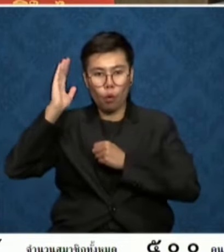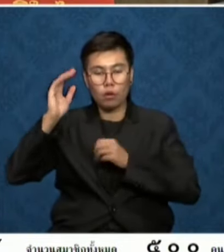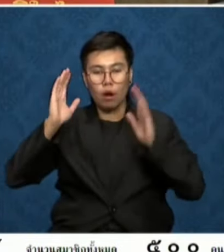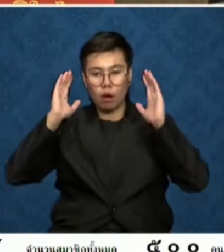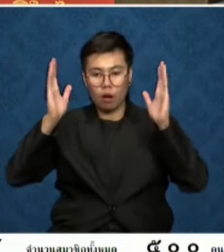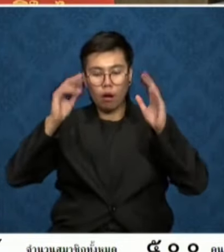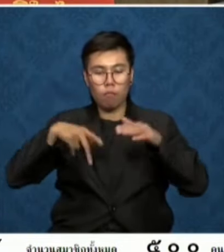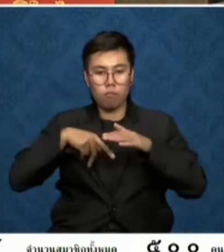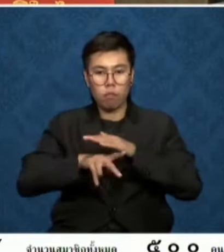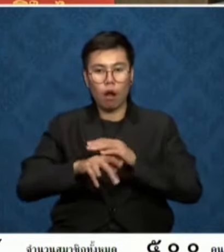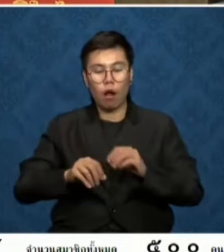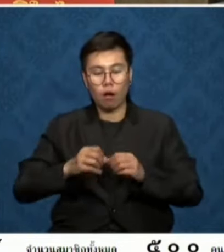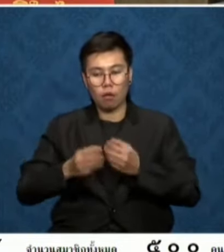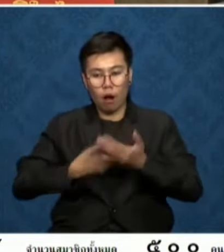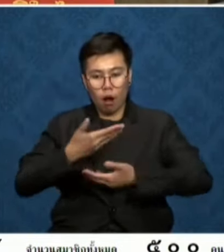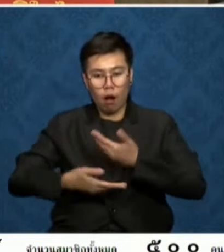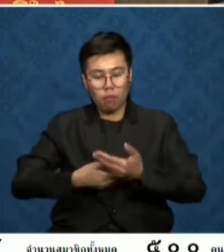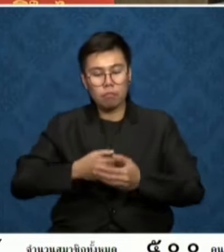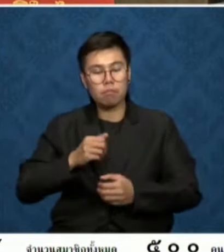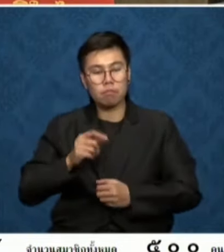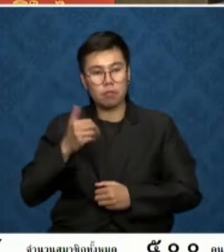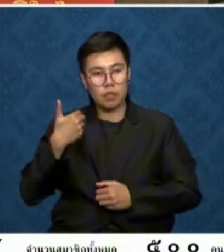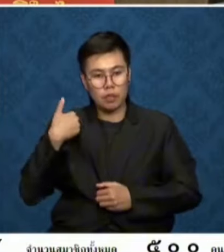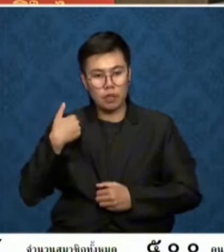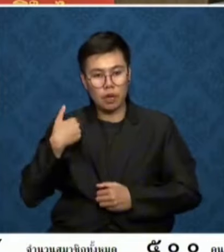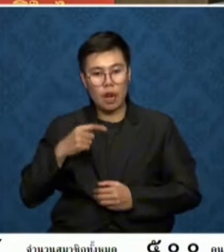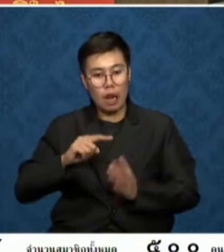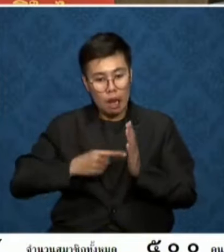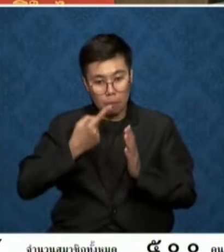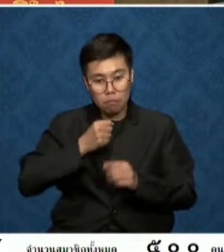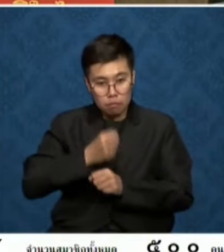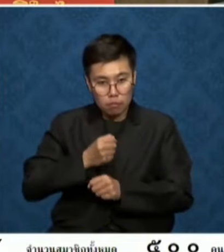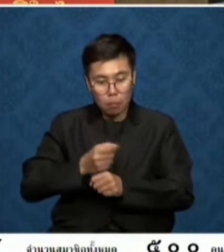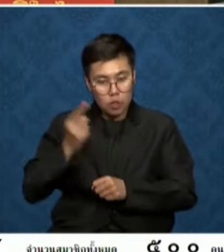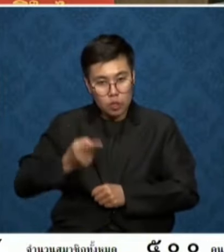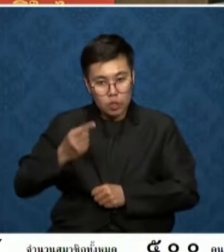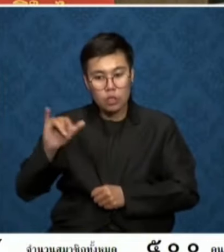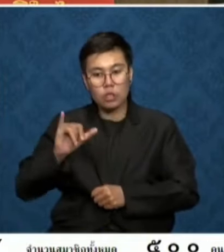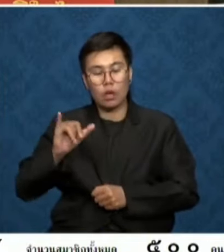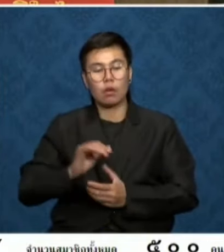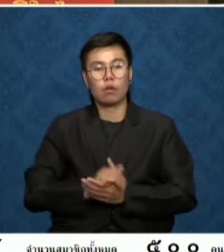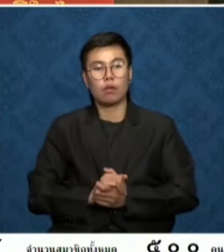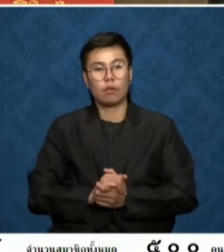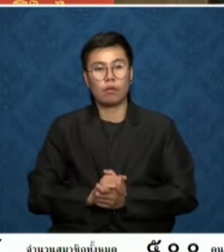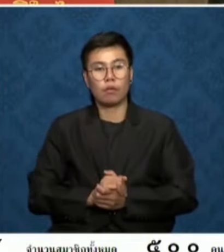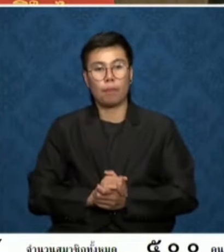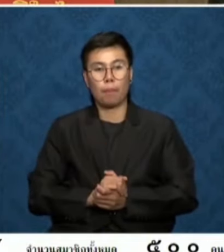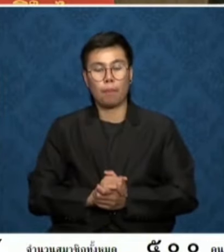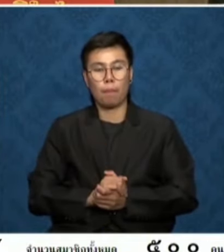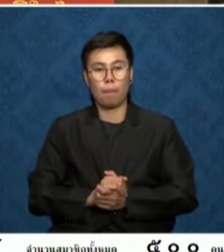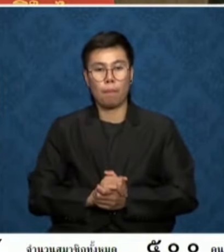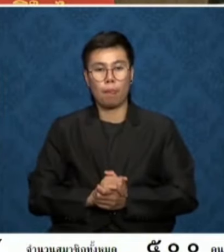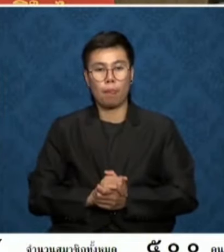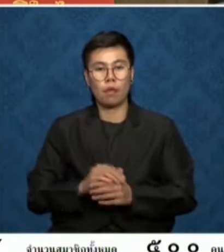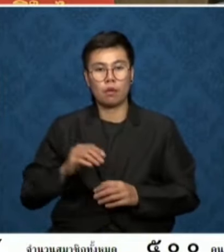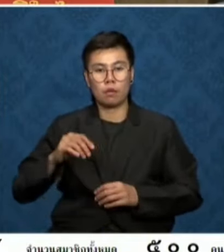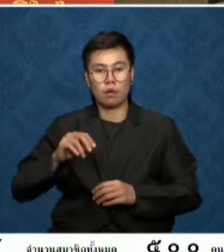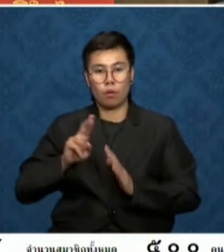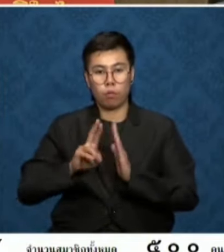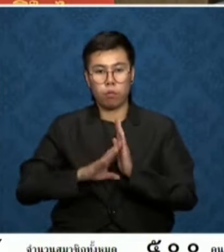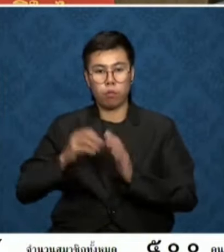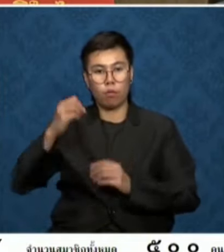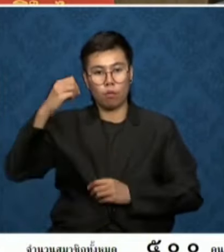เอาจริงๆแล้วระบบของเราเนี่ยเริ่มนับหนึ่งแล้วหรือยังท่านประธานคะในเรื่องของระบบไฟฟ้าในระบบการ